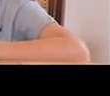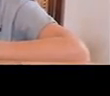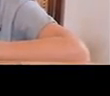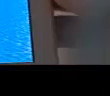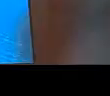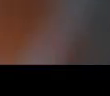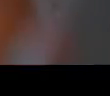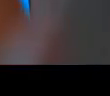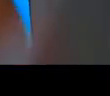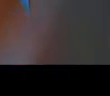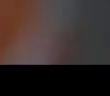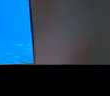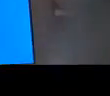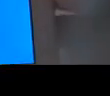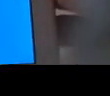Mana, qaragin.